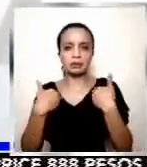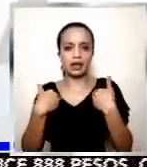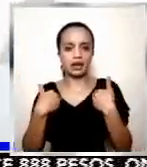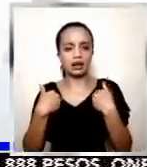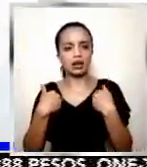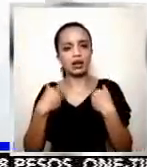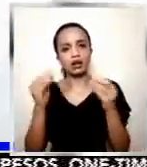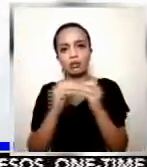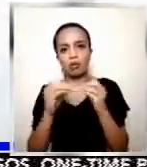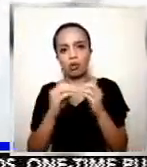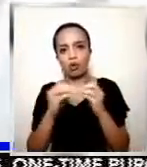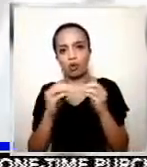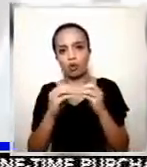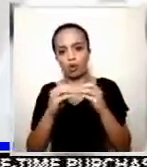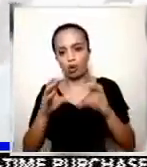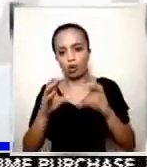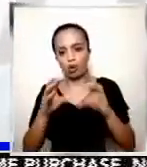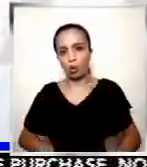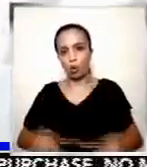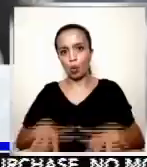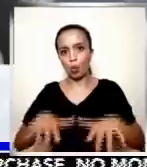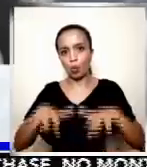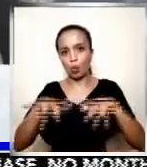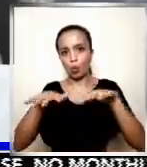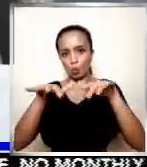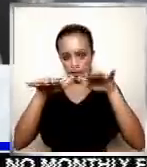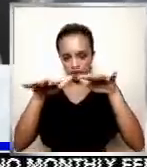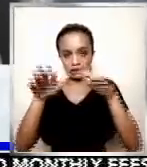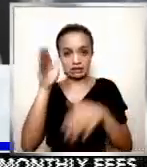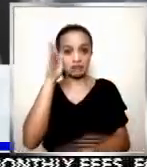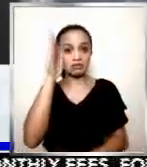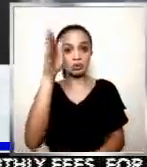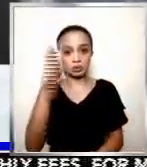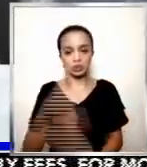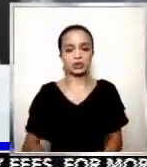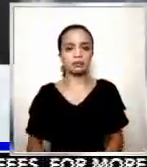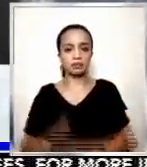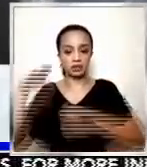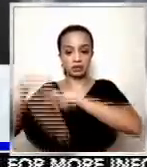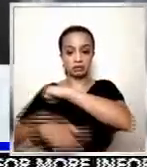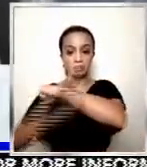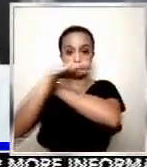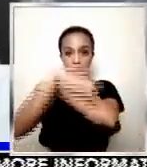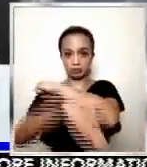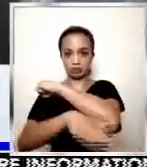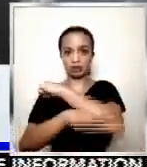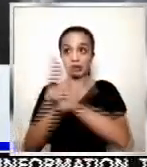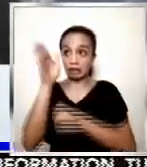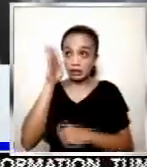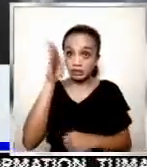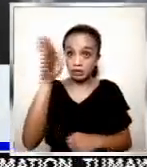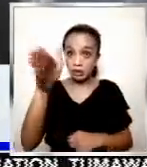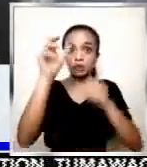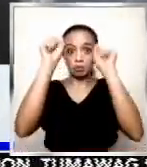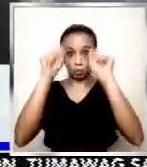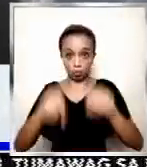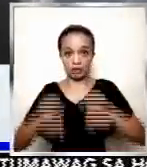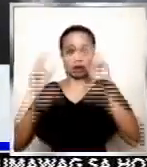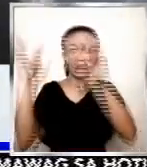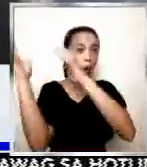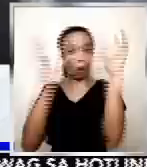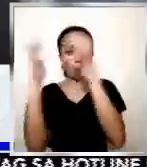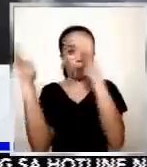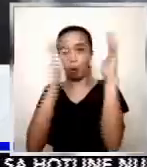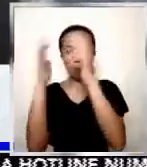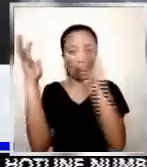tubig sa naturang lugar sa hinaharap. In the immediate future, pwedeng dumaan yung bagyo dyan. Mas dangerous yan kung